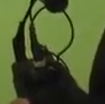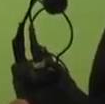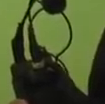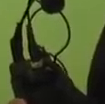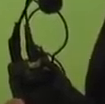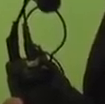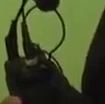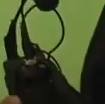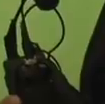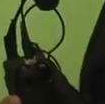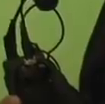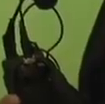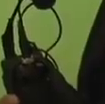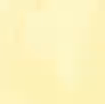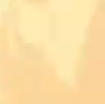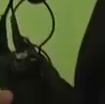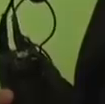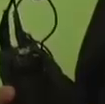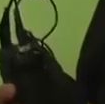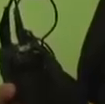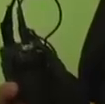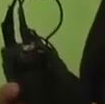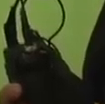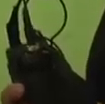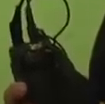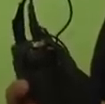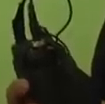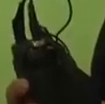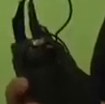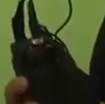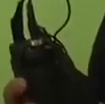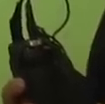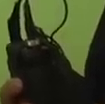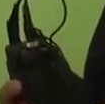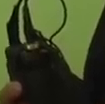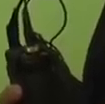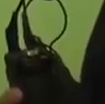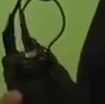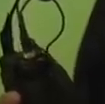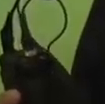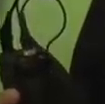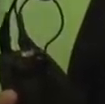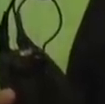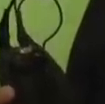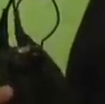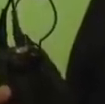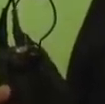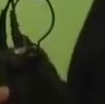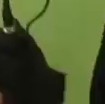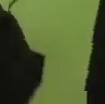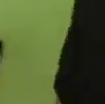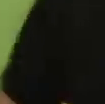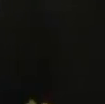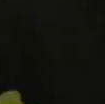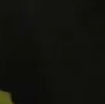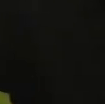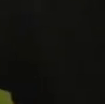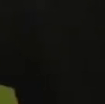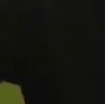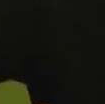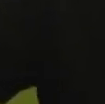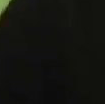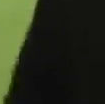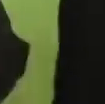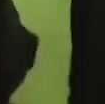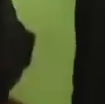medyo luma na eh. Agaran po ba kayo katagal na nagkatrabaho dito? Mga 18 months sa akin, ma'am. Kayo po? 8 years